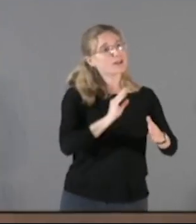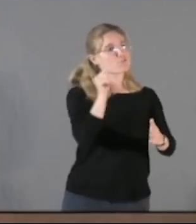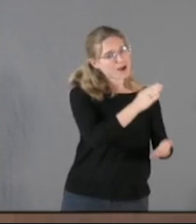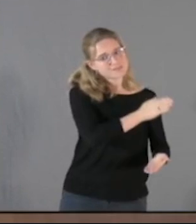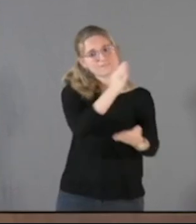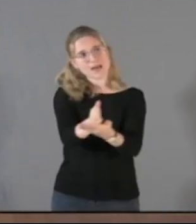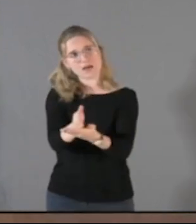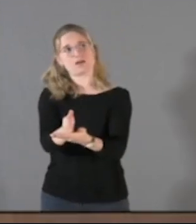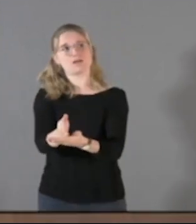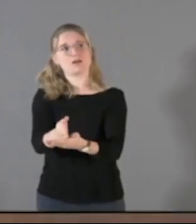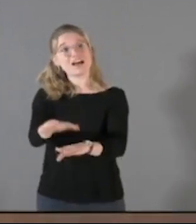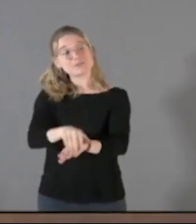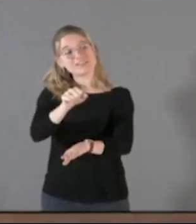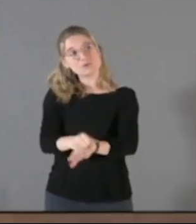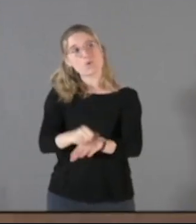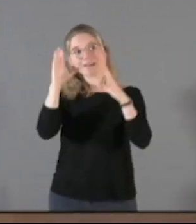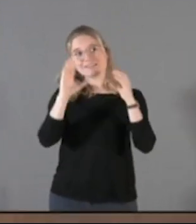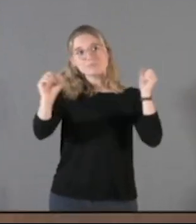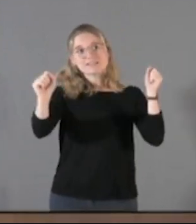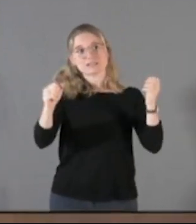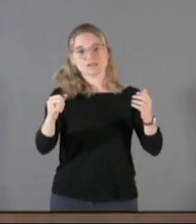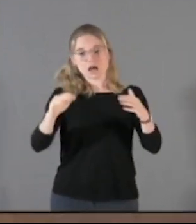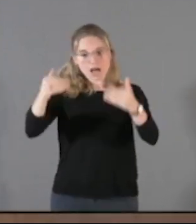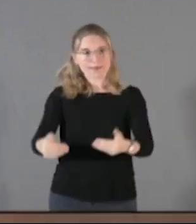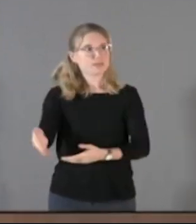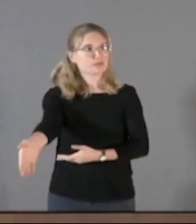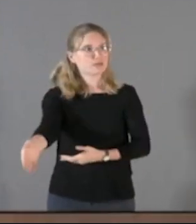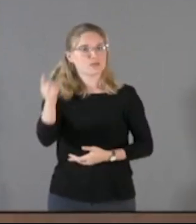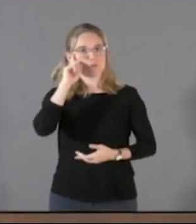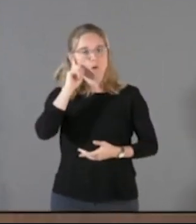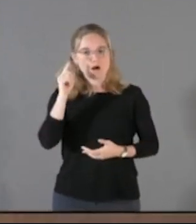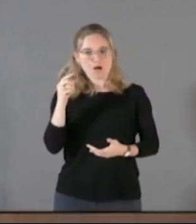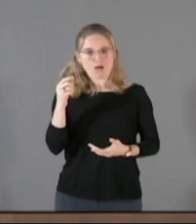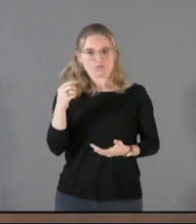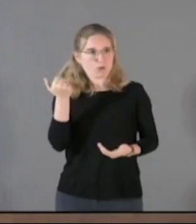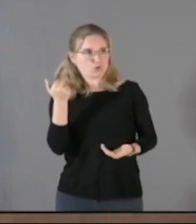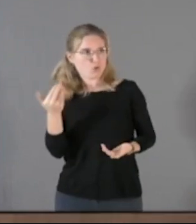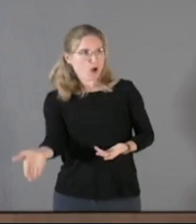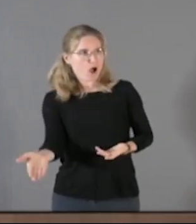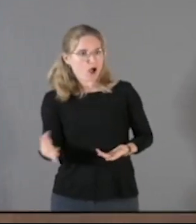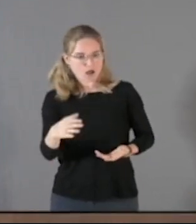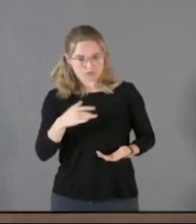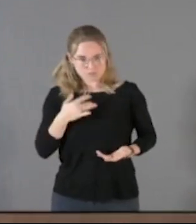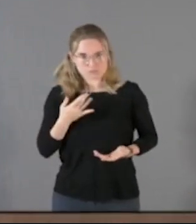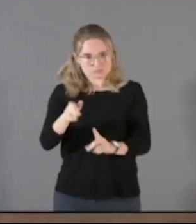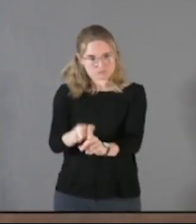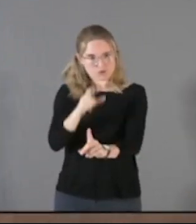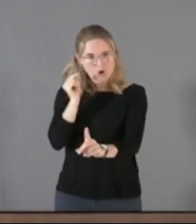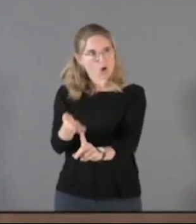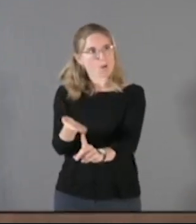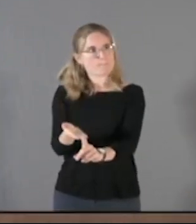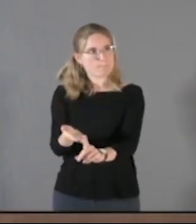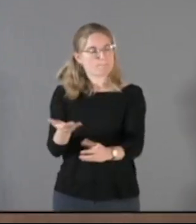cette chasse aux sorcières insupportable. J'ai contacté le cabinet du ministre pour lui faire savoir ce qui se passait et